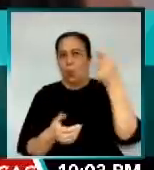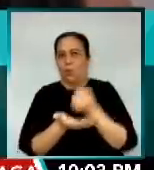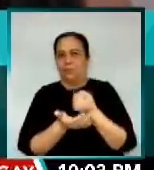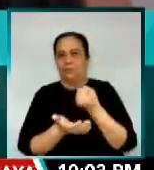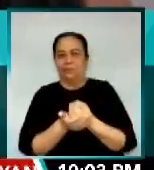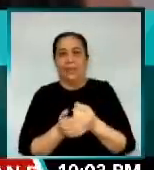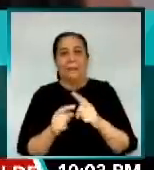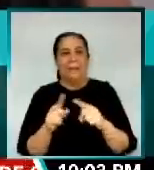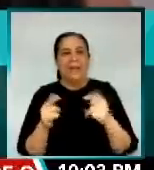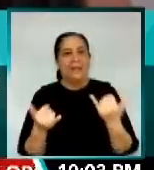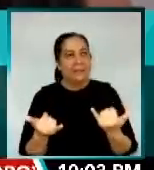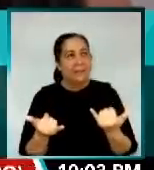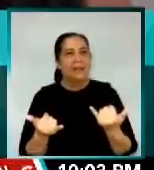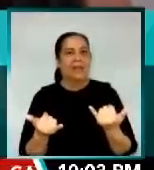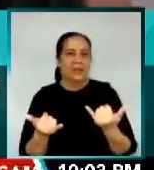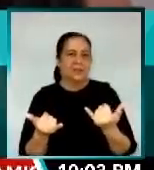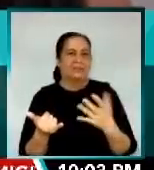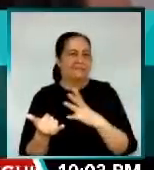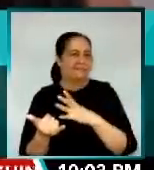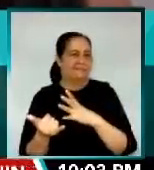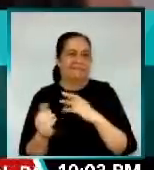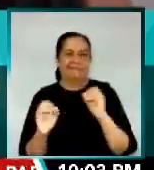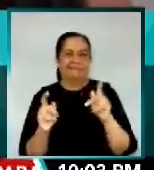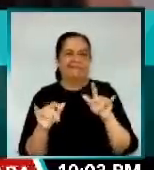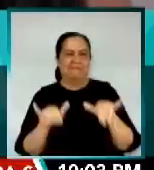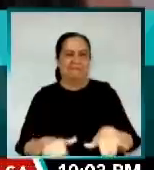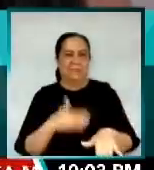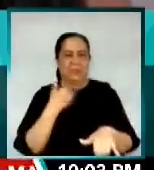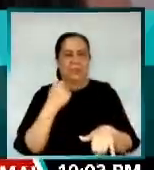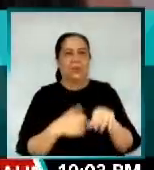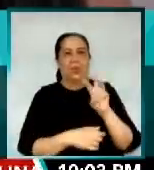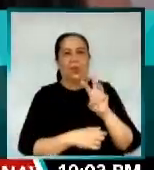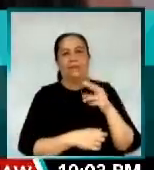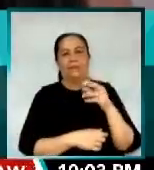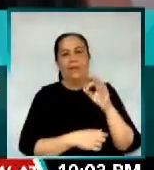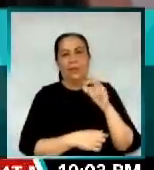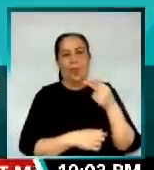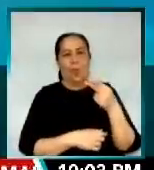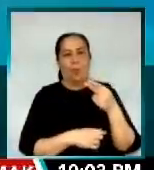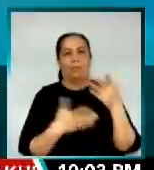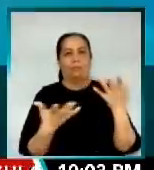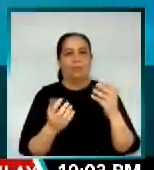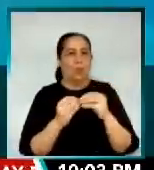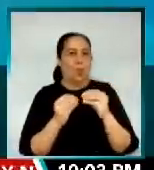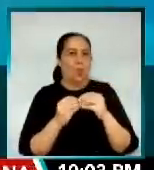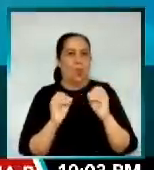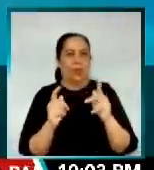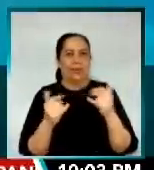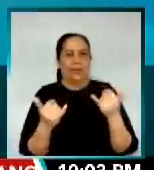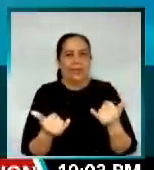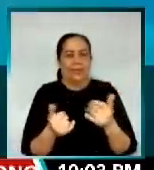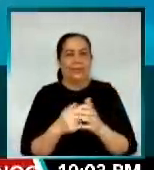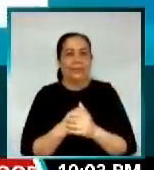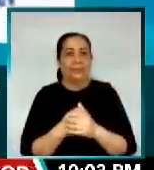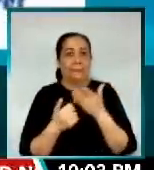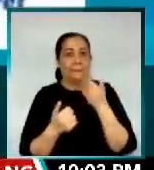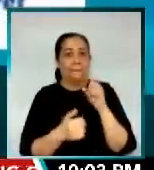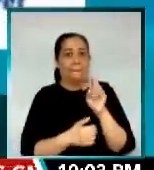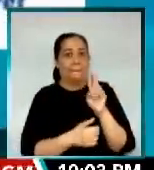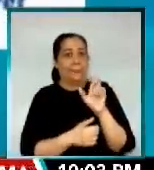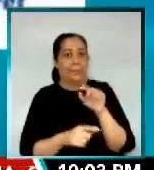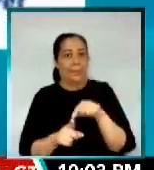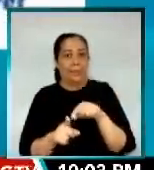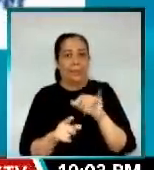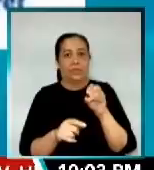po, mas gugustuhin ko po muna na mag-work from home setup kasi mas okay po siya ngayon. Base sa survey ng online job portal na